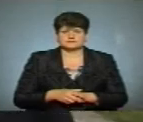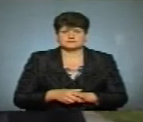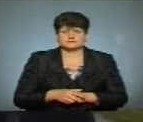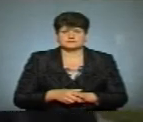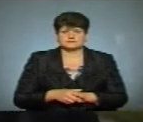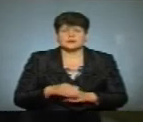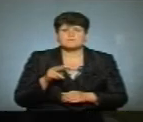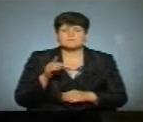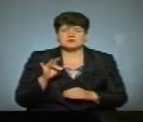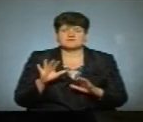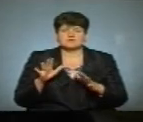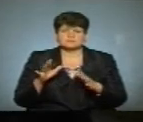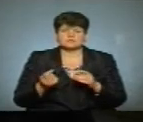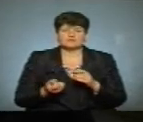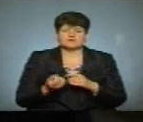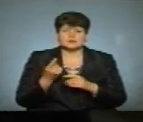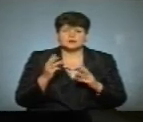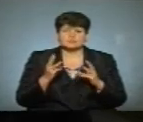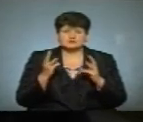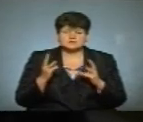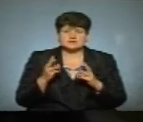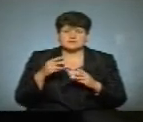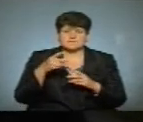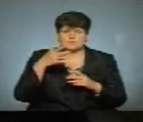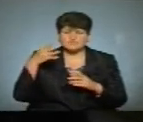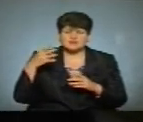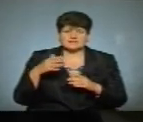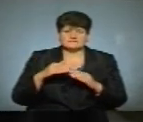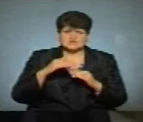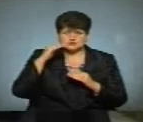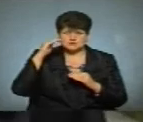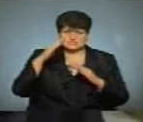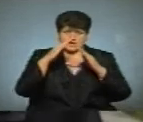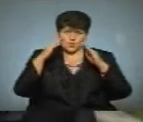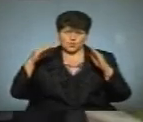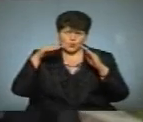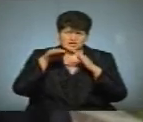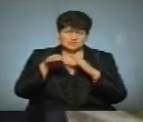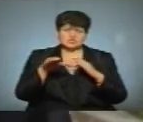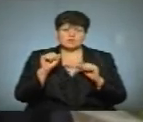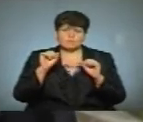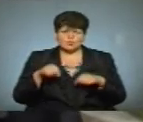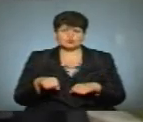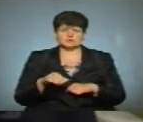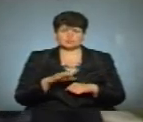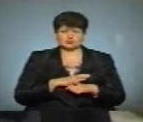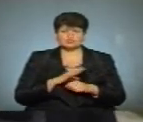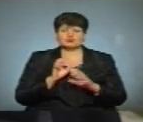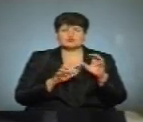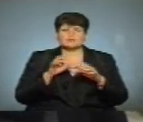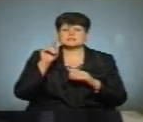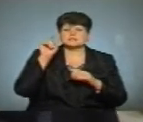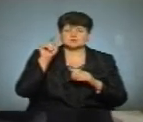При випадку виникнення пожежі на поверхах, десь на висоті, на горищах, щоб можна було добратися туди,